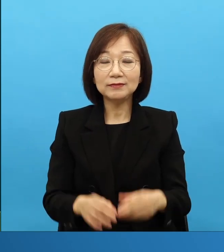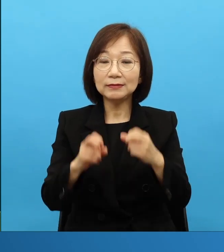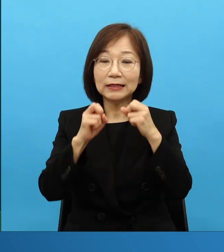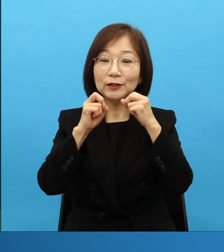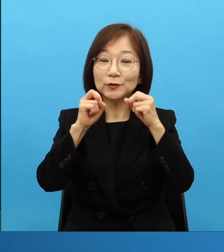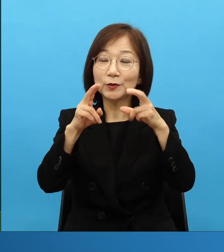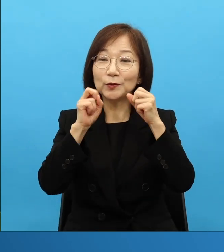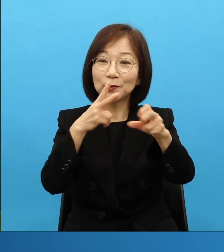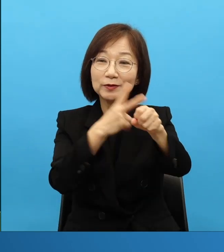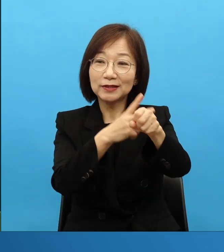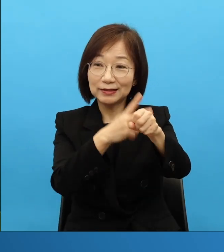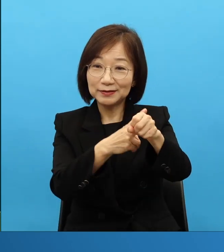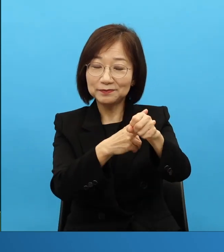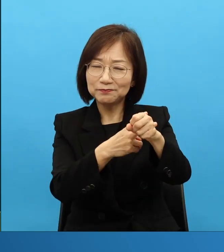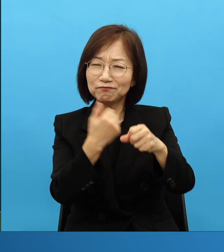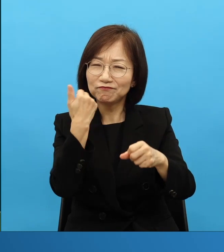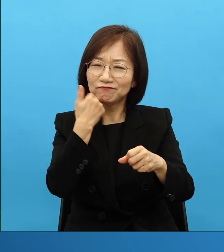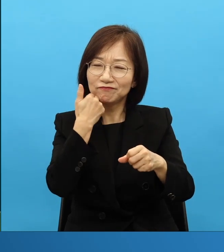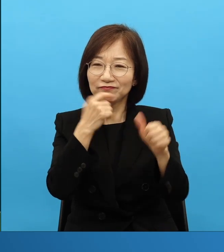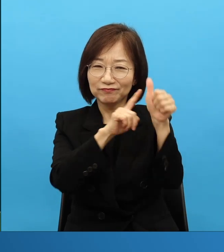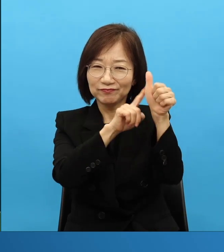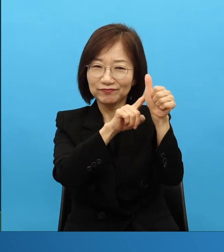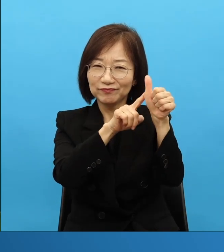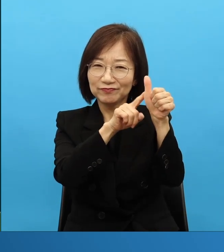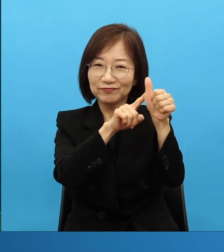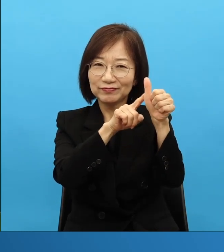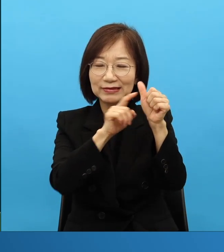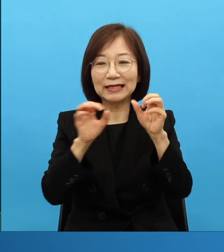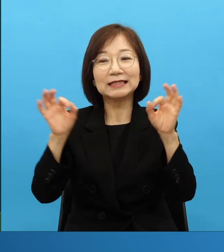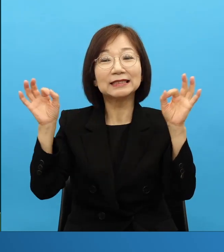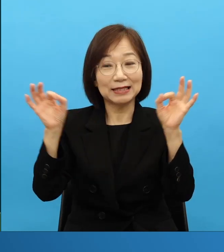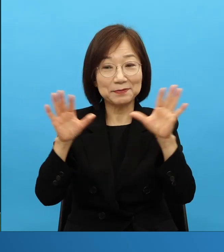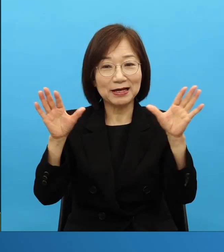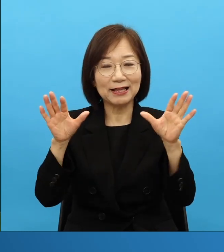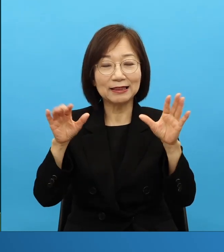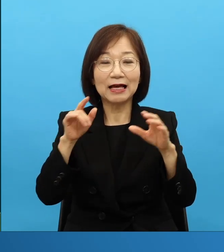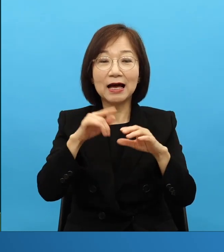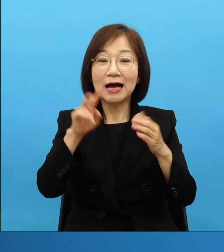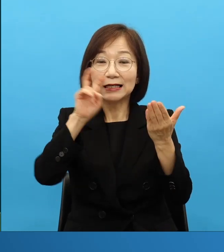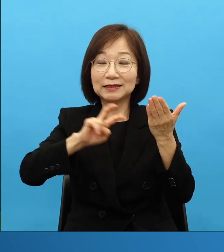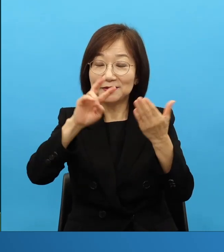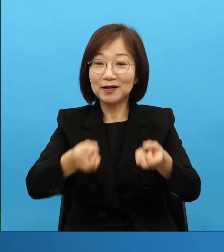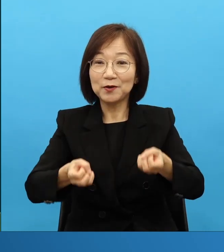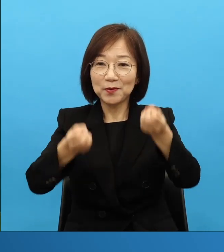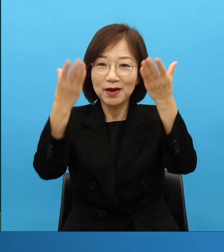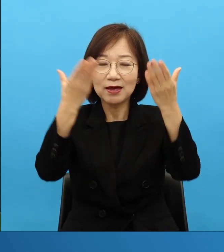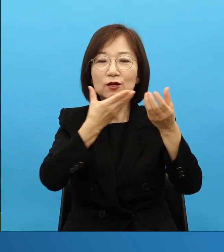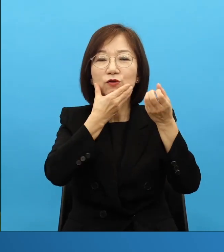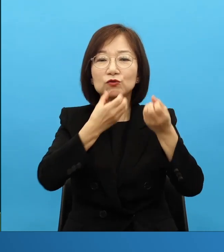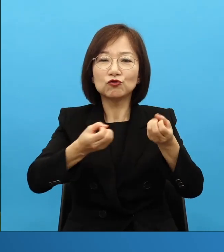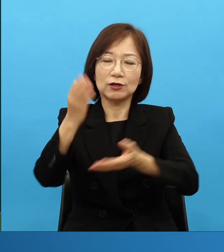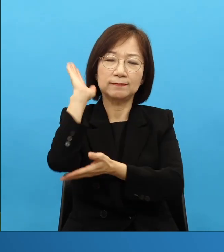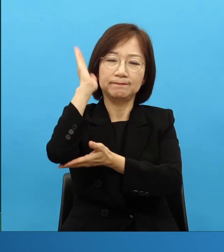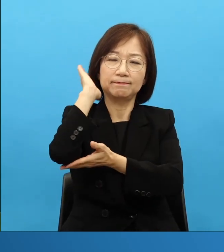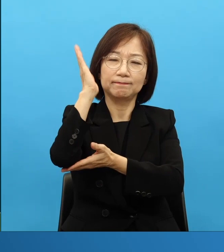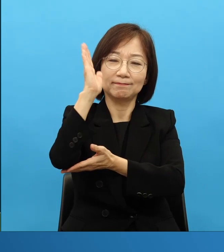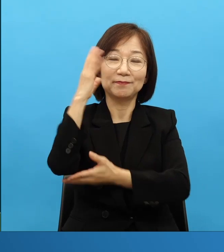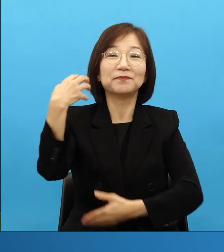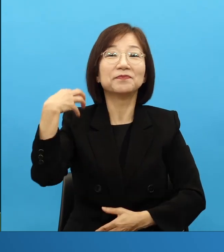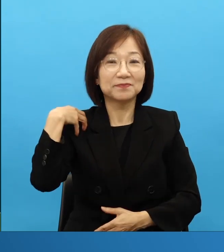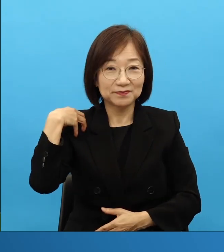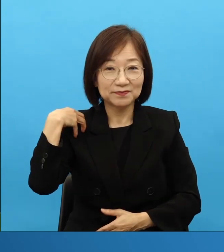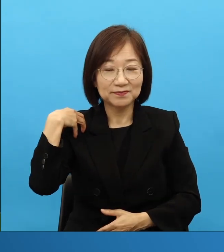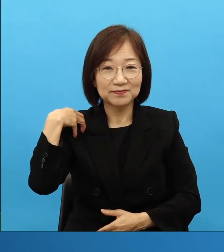명이 잠깐 축사를 했다고 합니다. And one of our missionaries gave a congratulatory